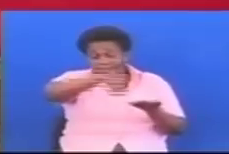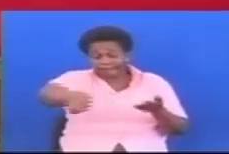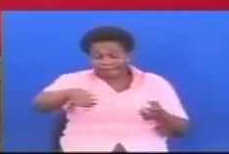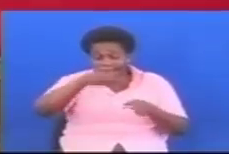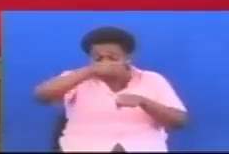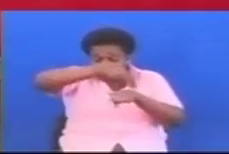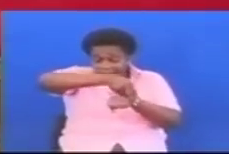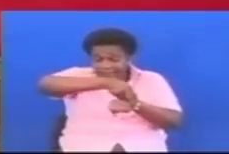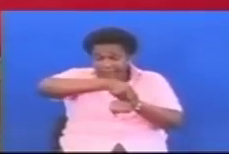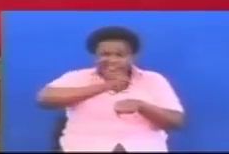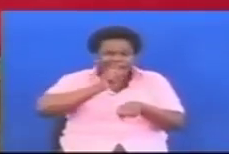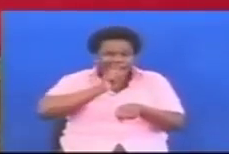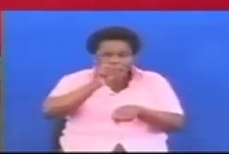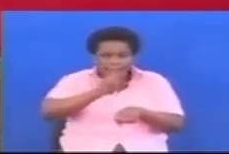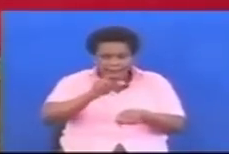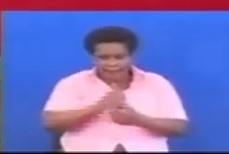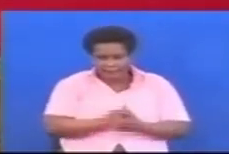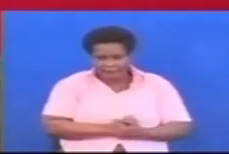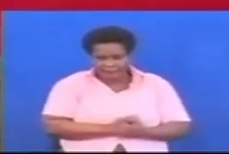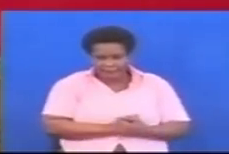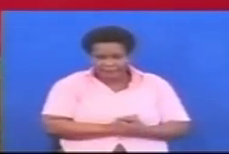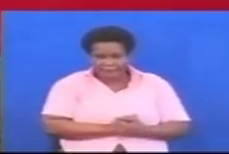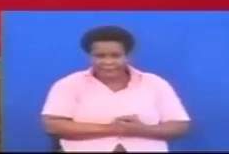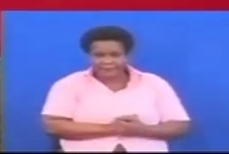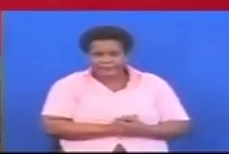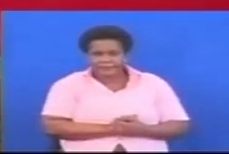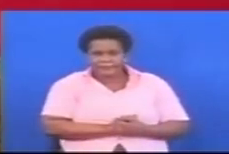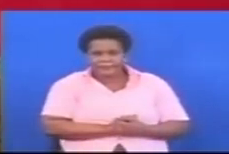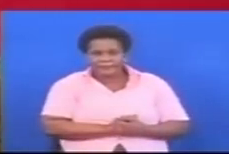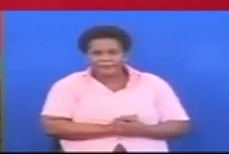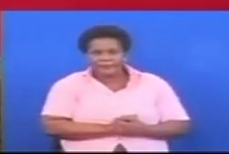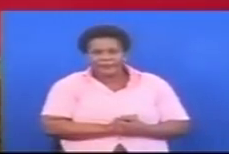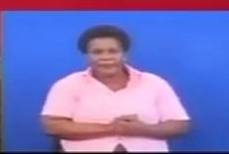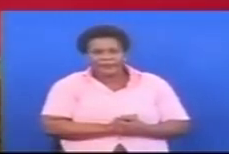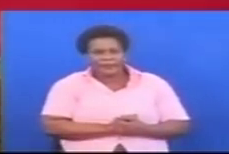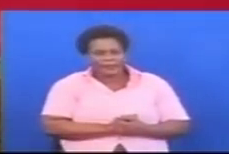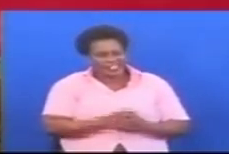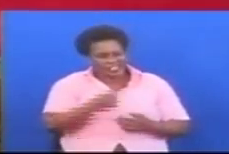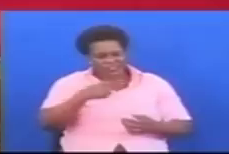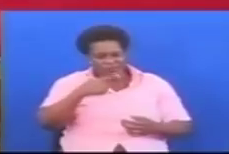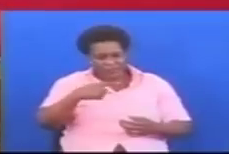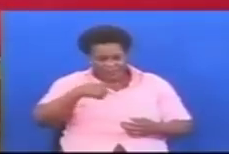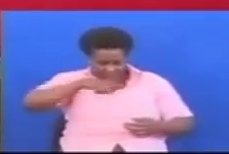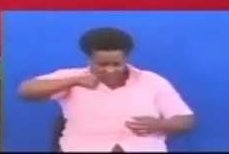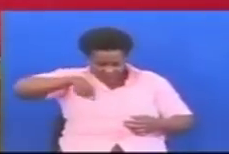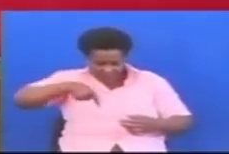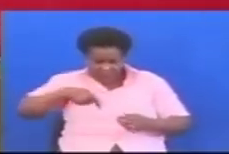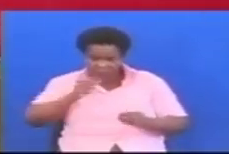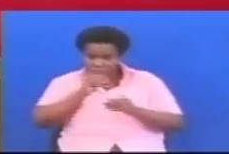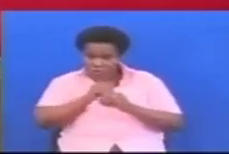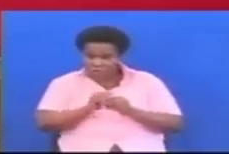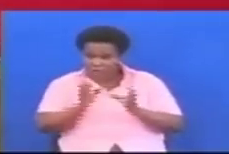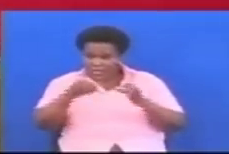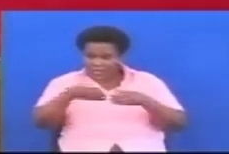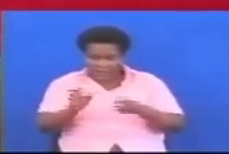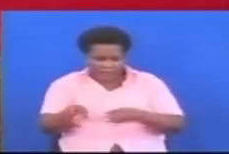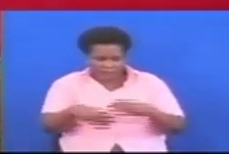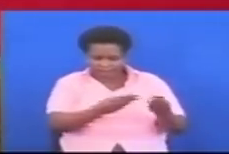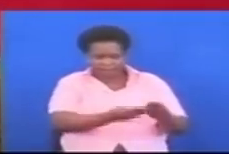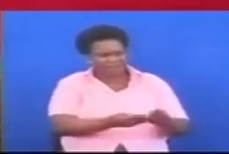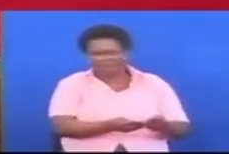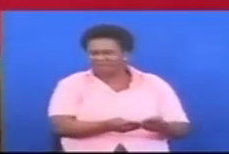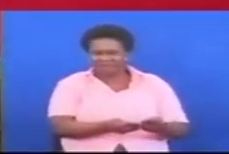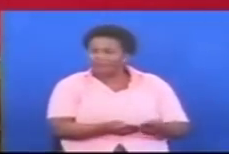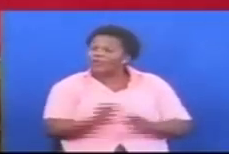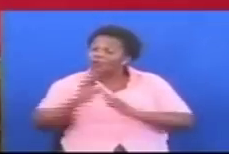petroli na dizeli sio tu ni ushauri wa kamati, lakini pia ni azimio la bunge lako